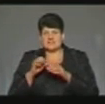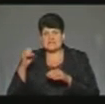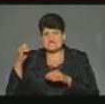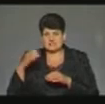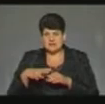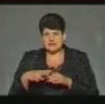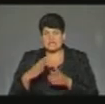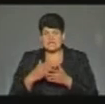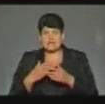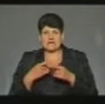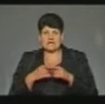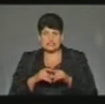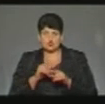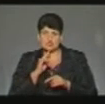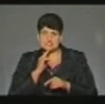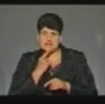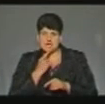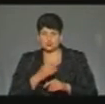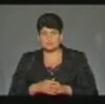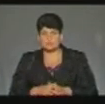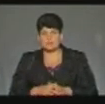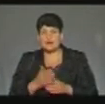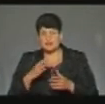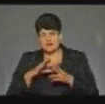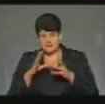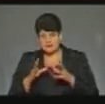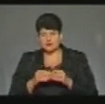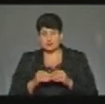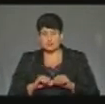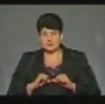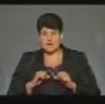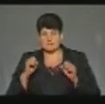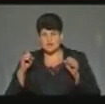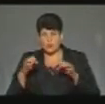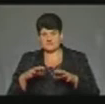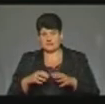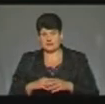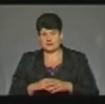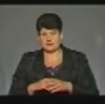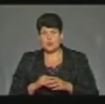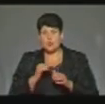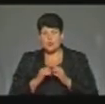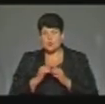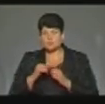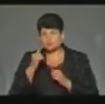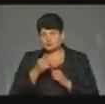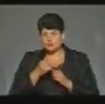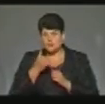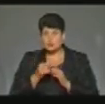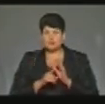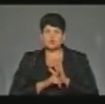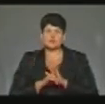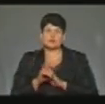є технічно складно. Але все одно намагаємося там освітлити. Значить, щороку, починаючи